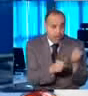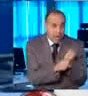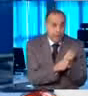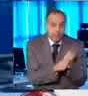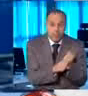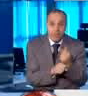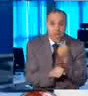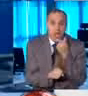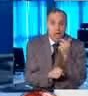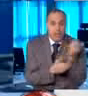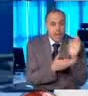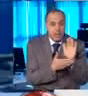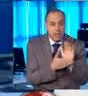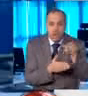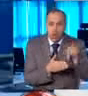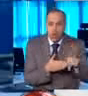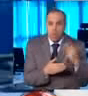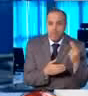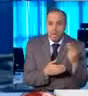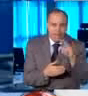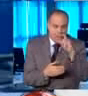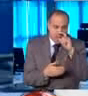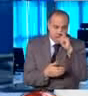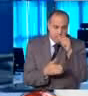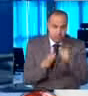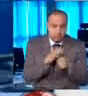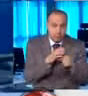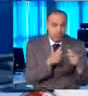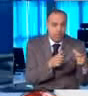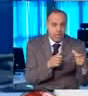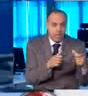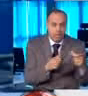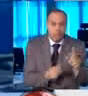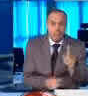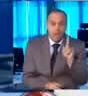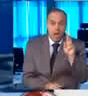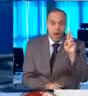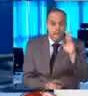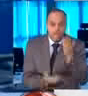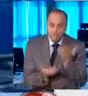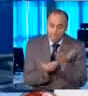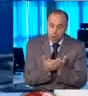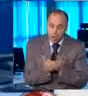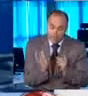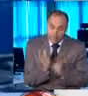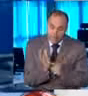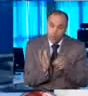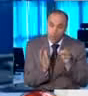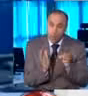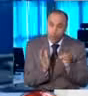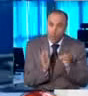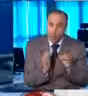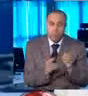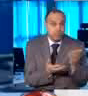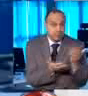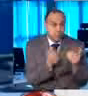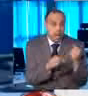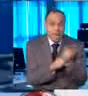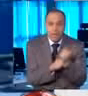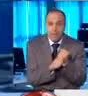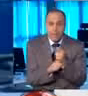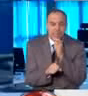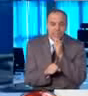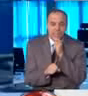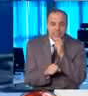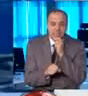للاستثمار قدمه اليوم المعهد العربي لرؤساء المؤسسات، تقرير تم التأكيد فيه على أن مناخ الاستثمار ما